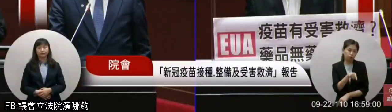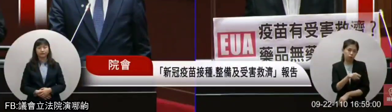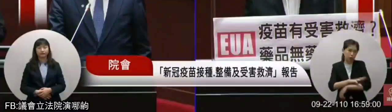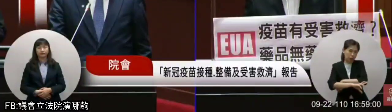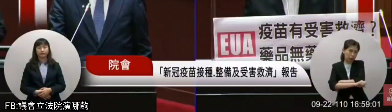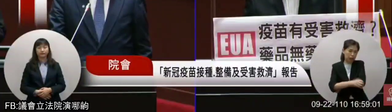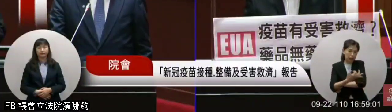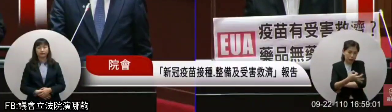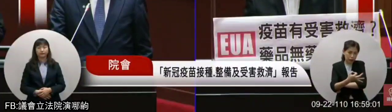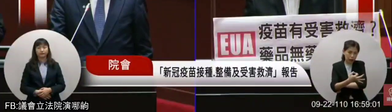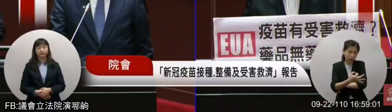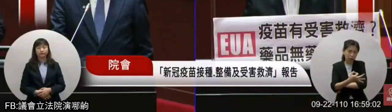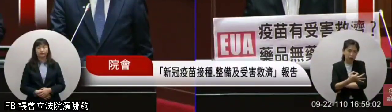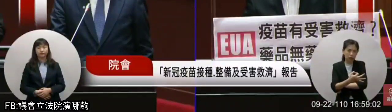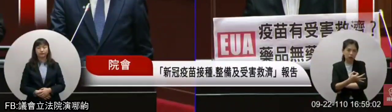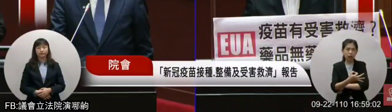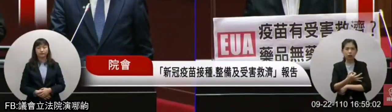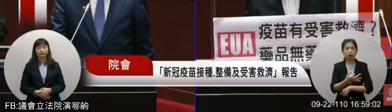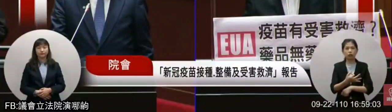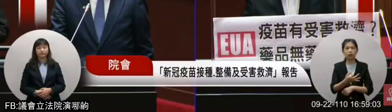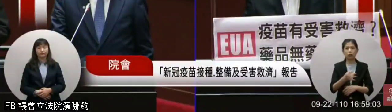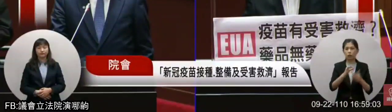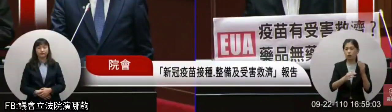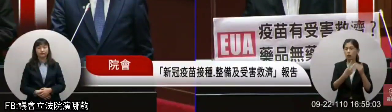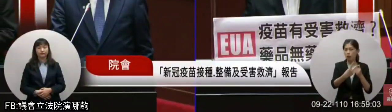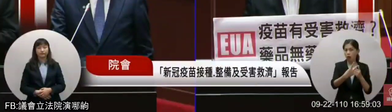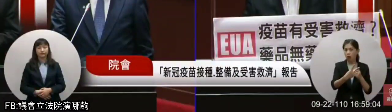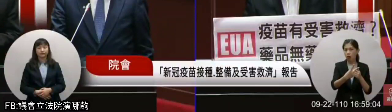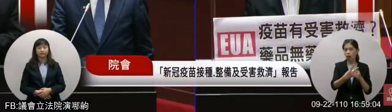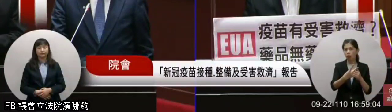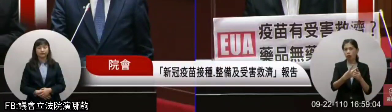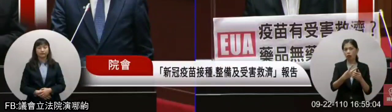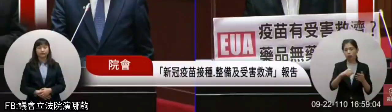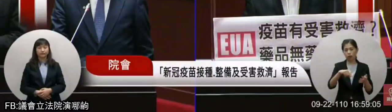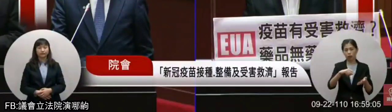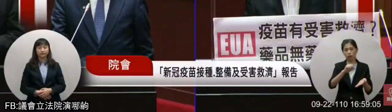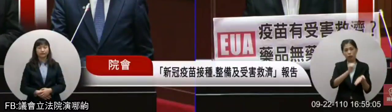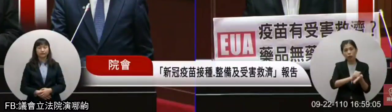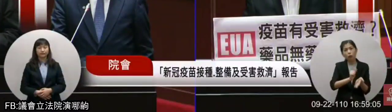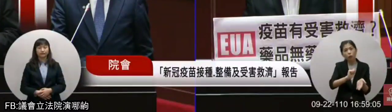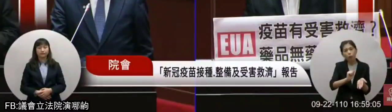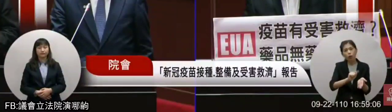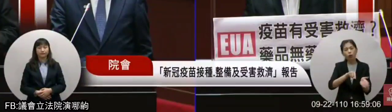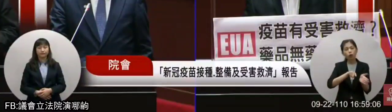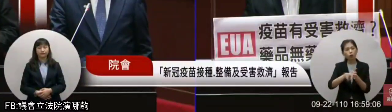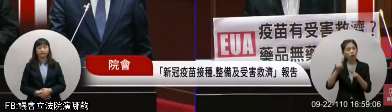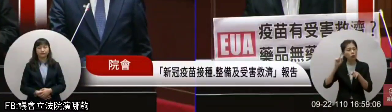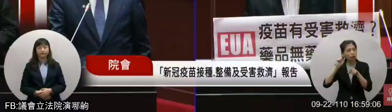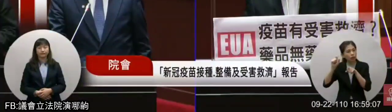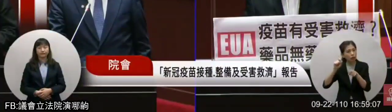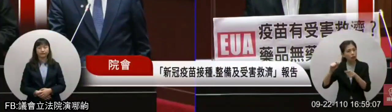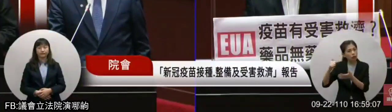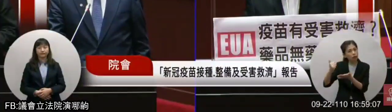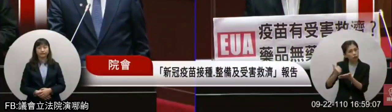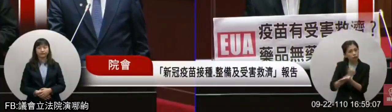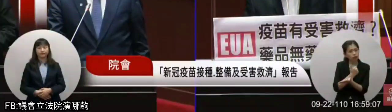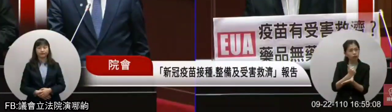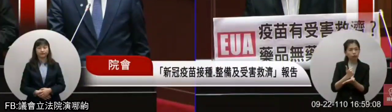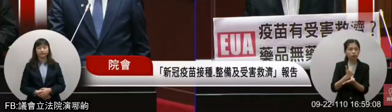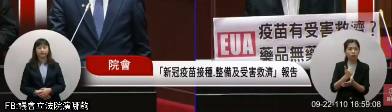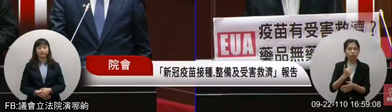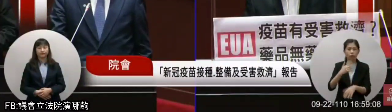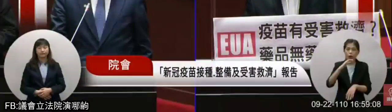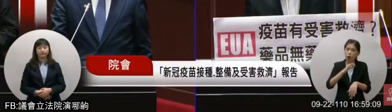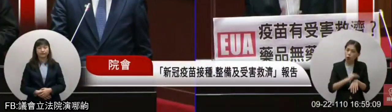议的这个办法有没有？第二条当中，他只有写到。专案输入，高端